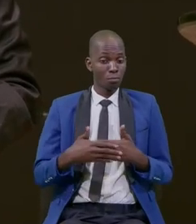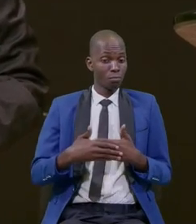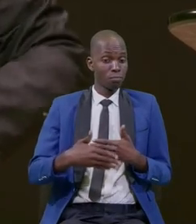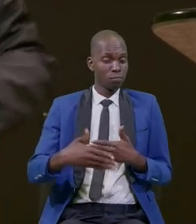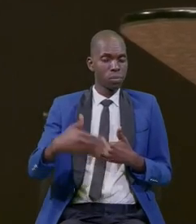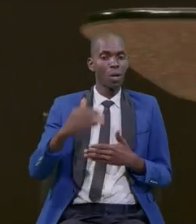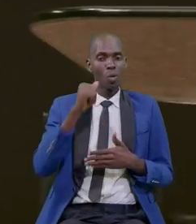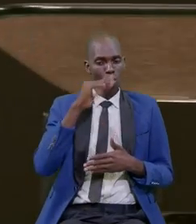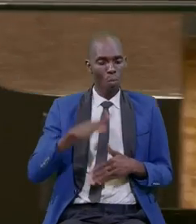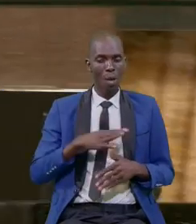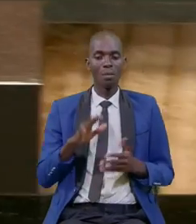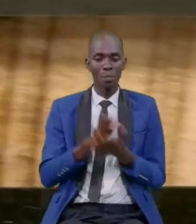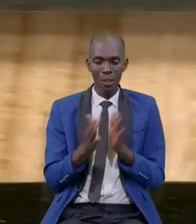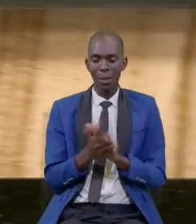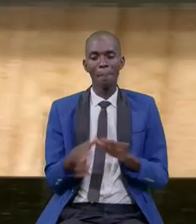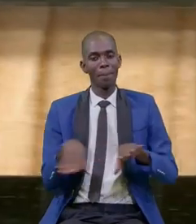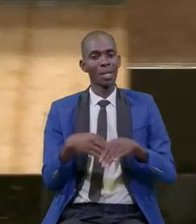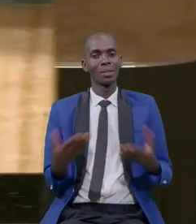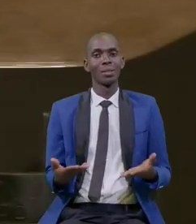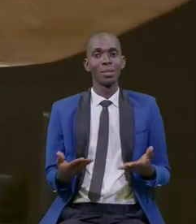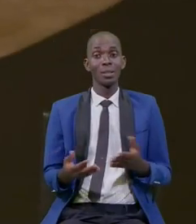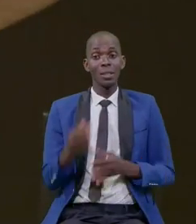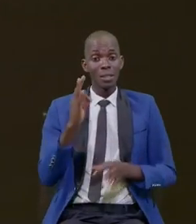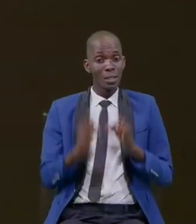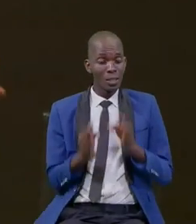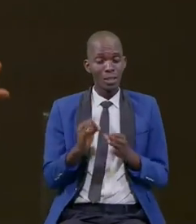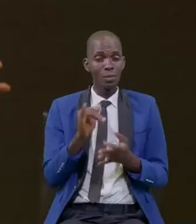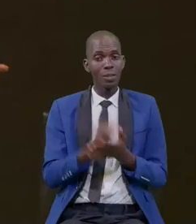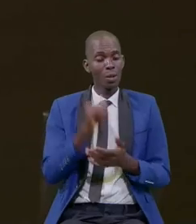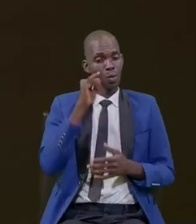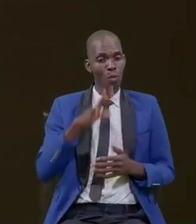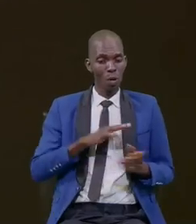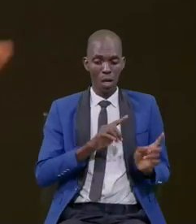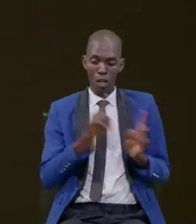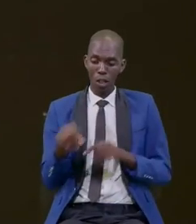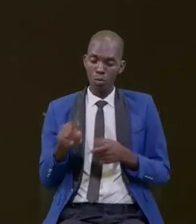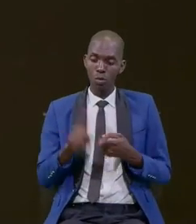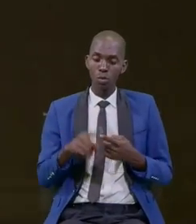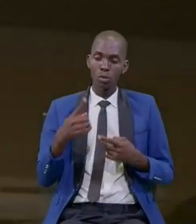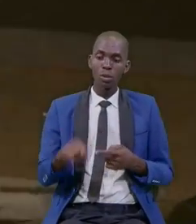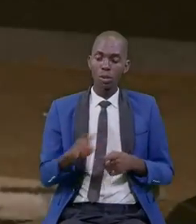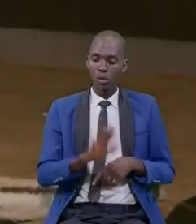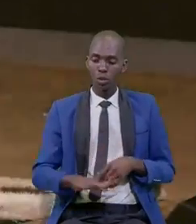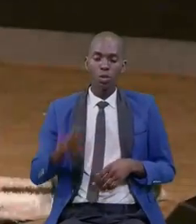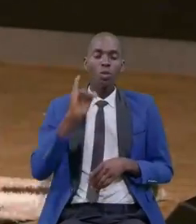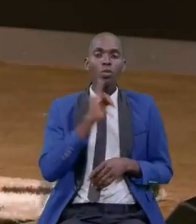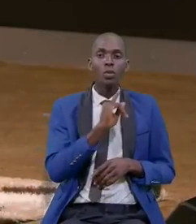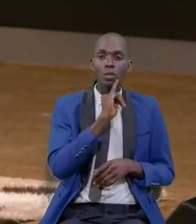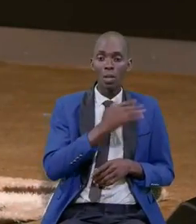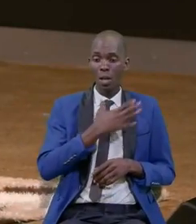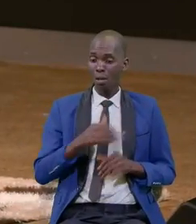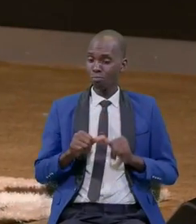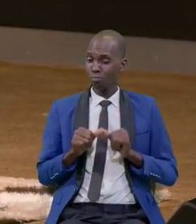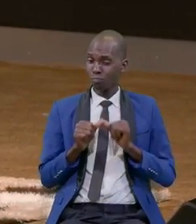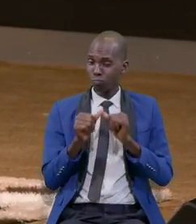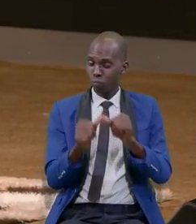prostituée. Enfin, au fait, elle s'était mariée en Israël en tant que prostituée. Si elle est arrivée à la nation israélite,